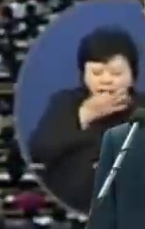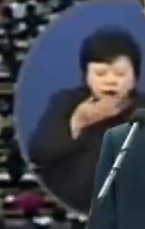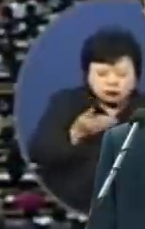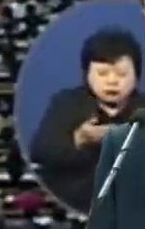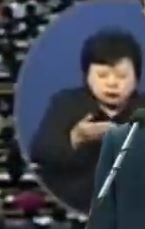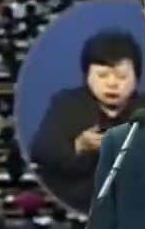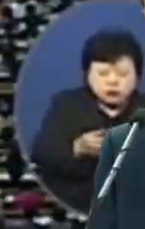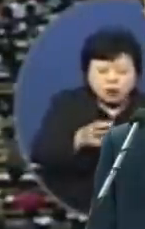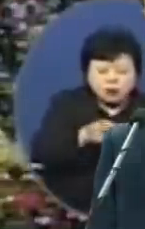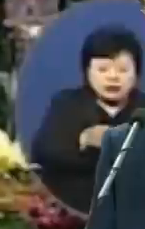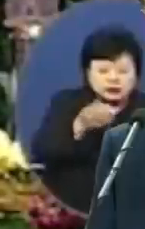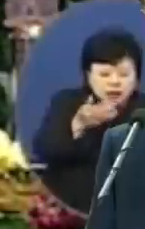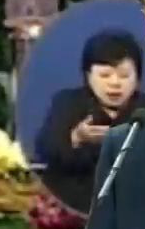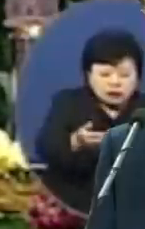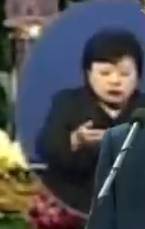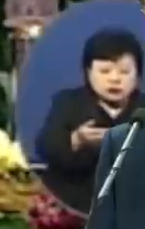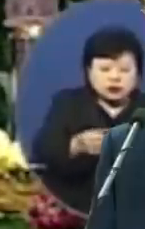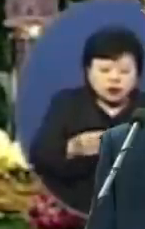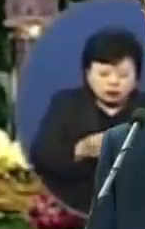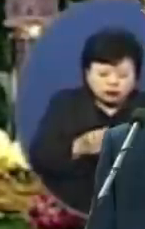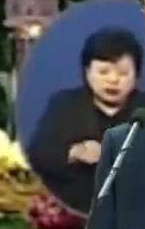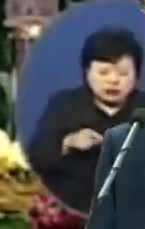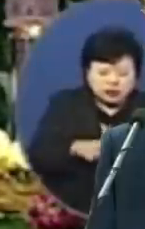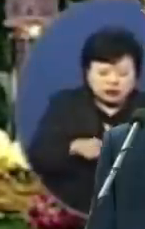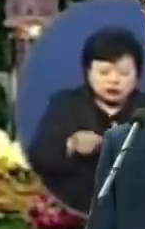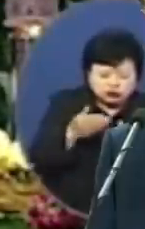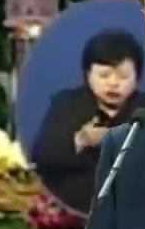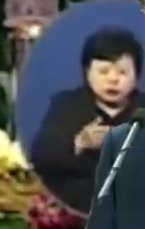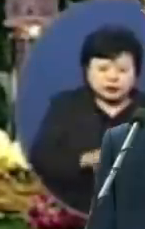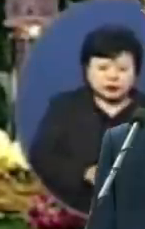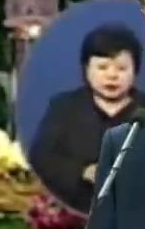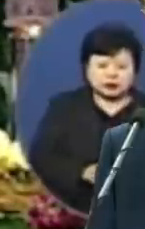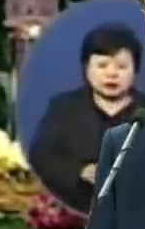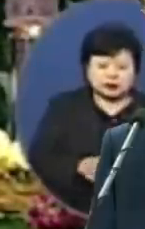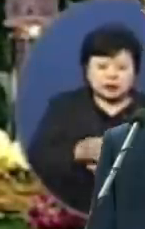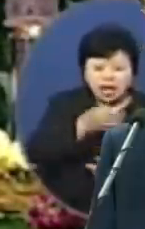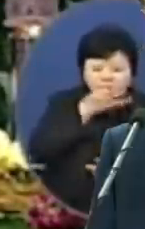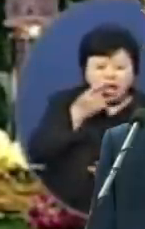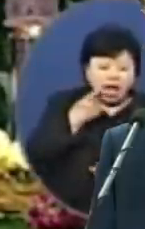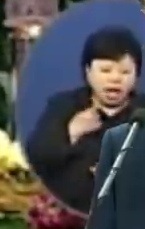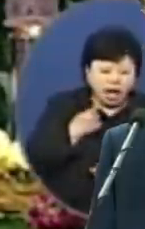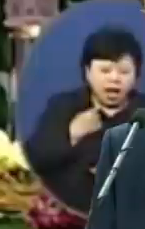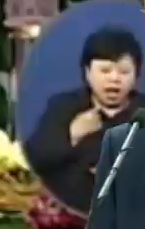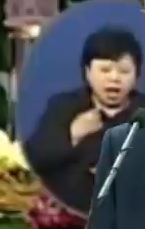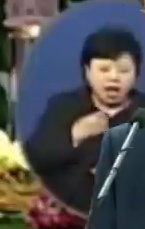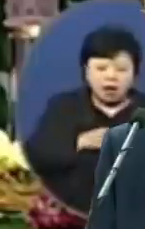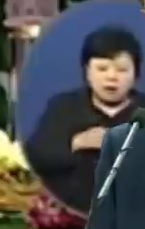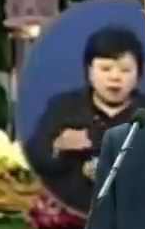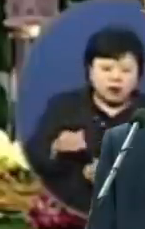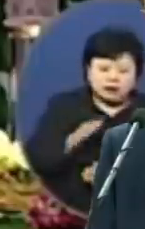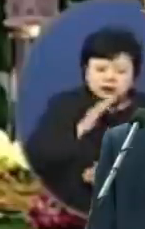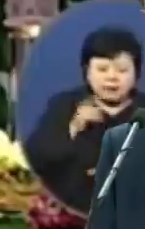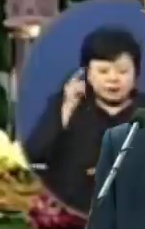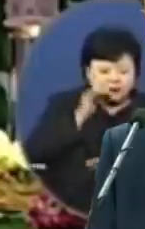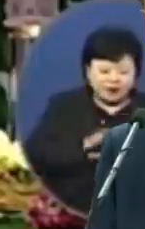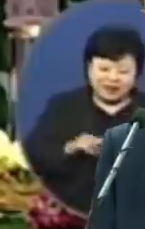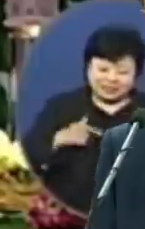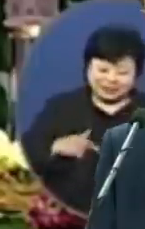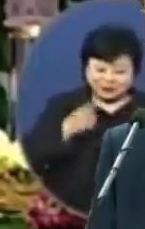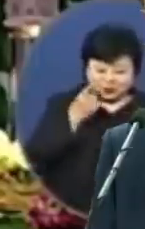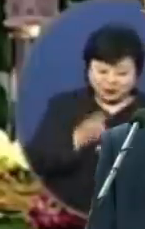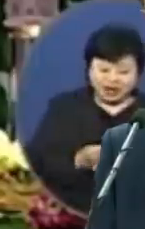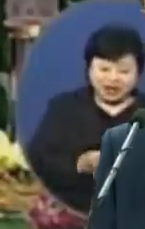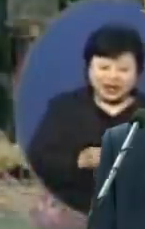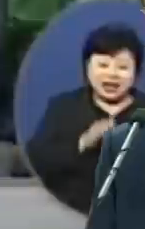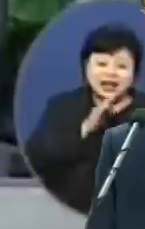넣어주어 반역하게 하고 분쟁과 살인을 갖고 오게 하는 것입니다. 탐심과 욕심을 버릴 때 참 평안과 기쁨이 오는 것입니다. 우리는